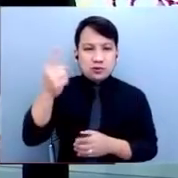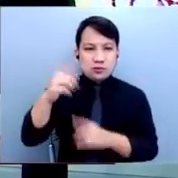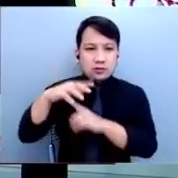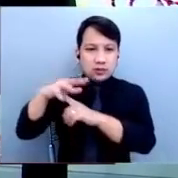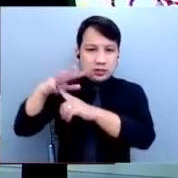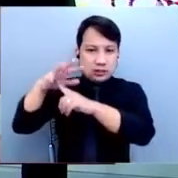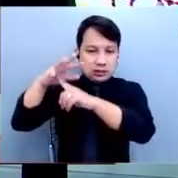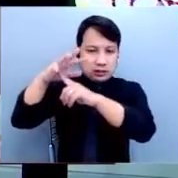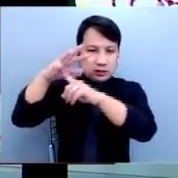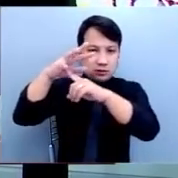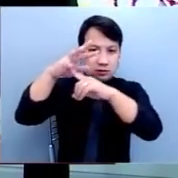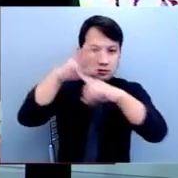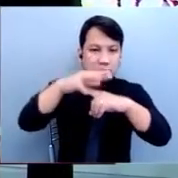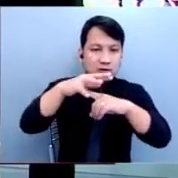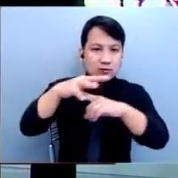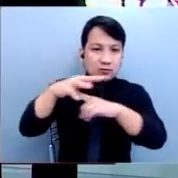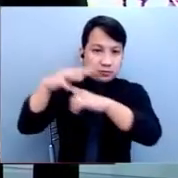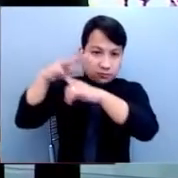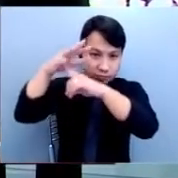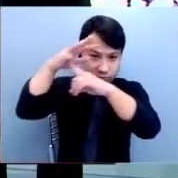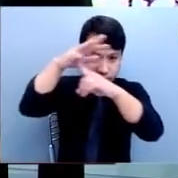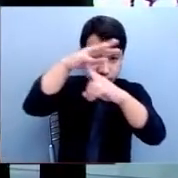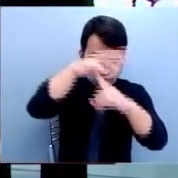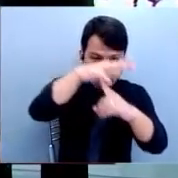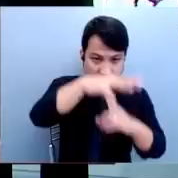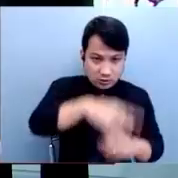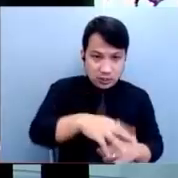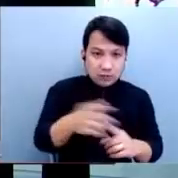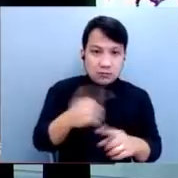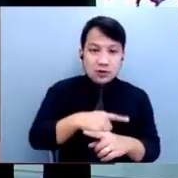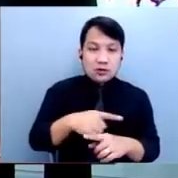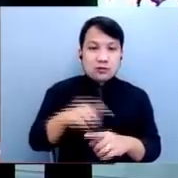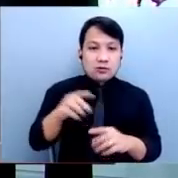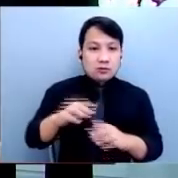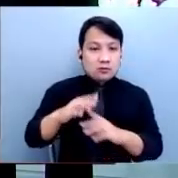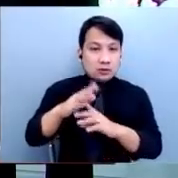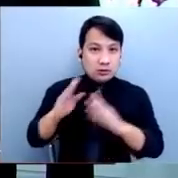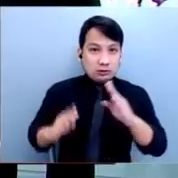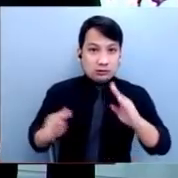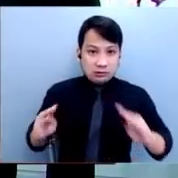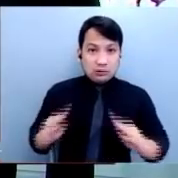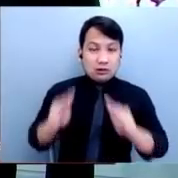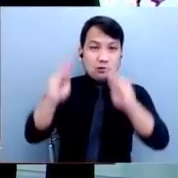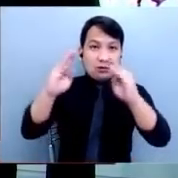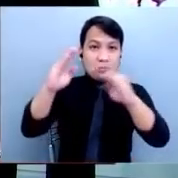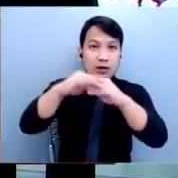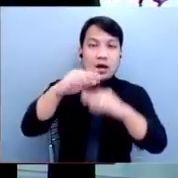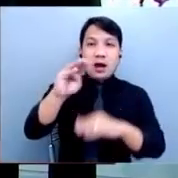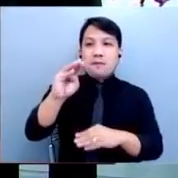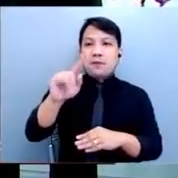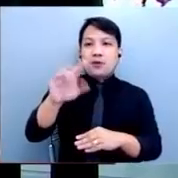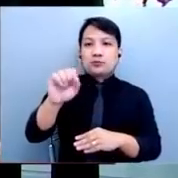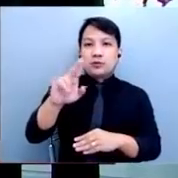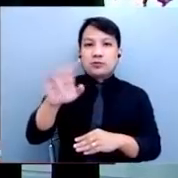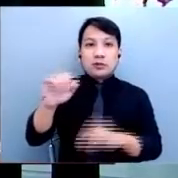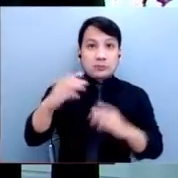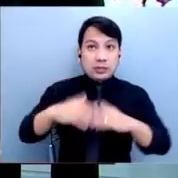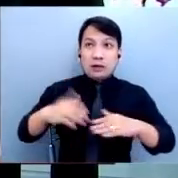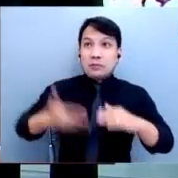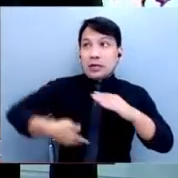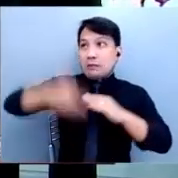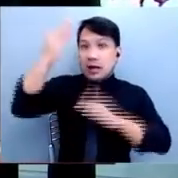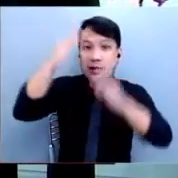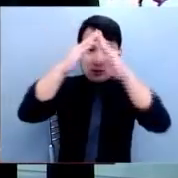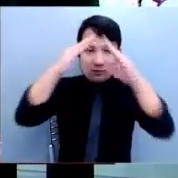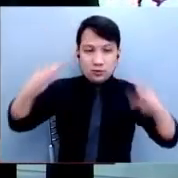helicopter na nakapag-landing at take-off mula po doon sa bubong ng mundo, ang Mount Everest. Ginawa niya ito noong taong